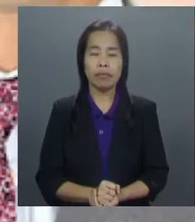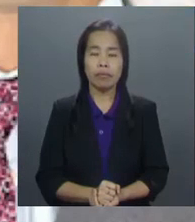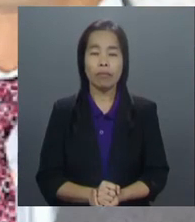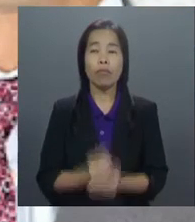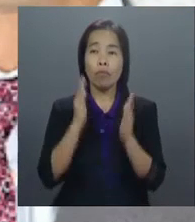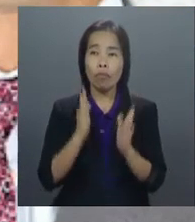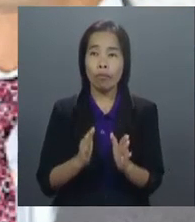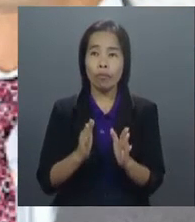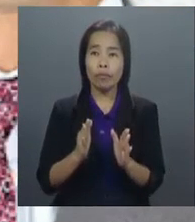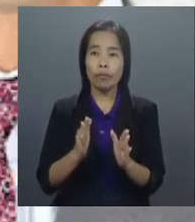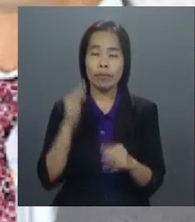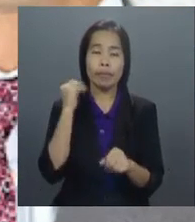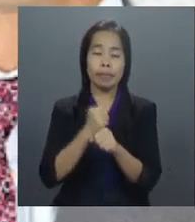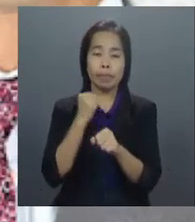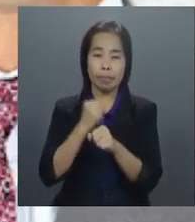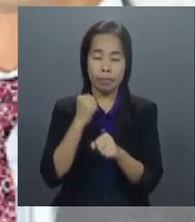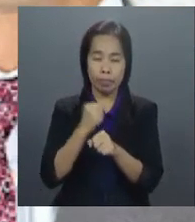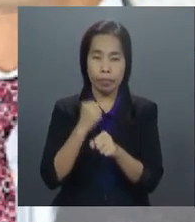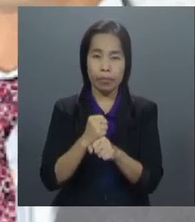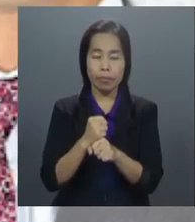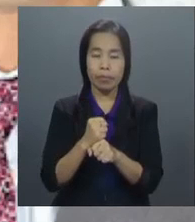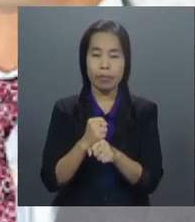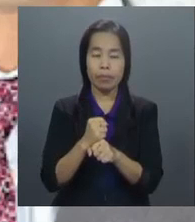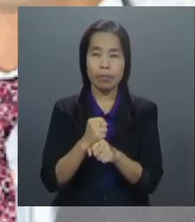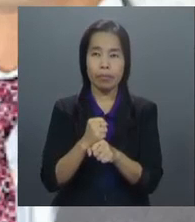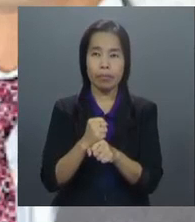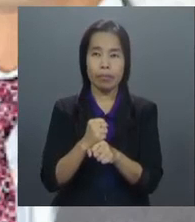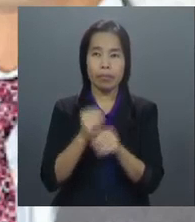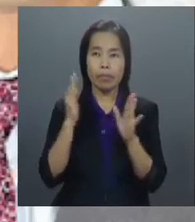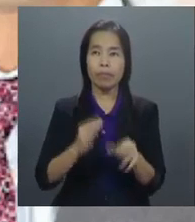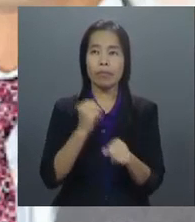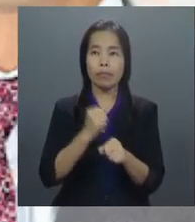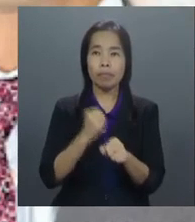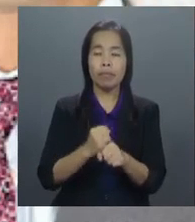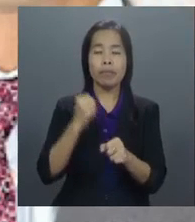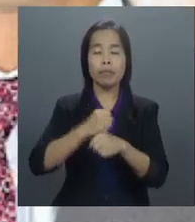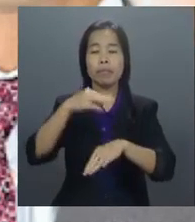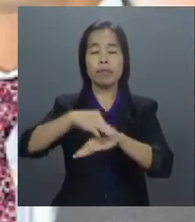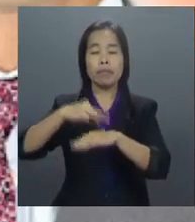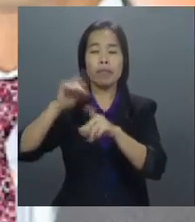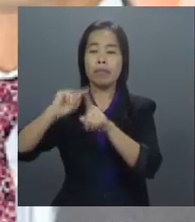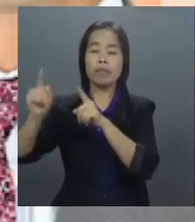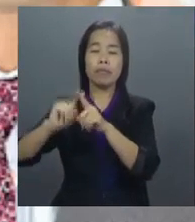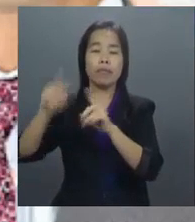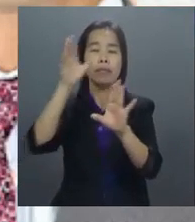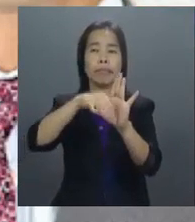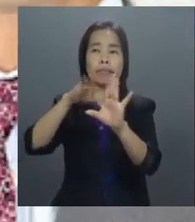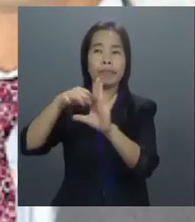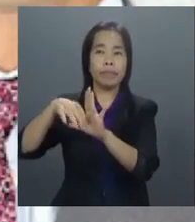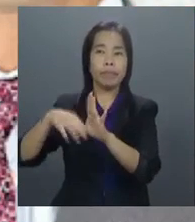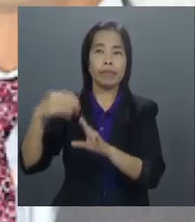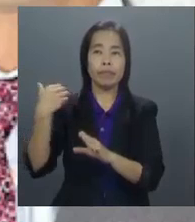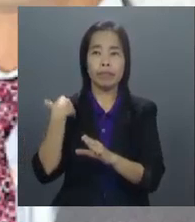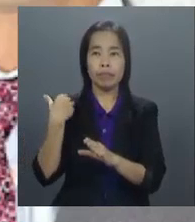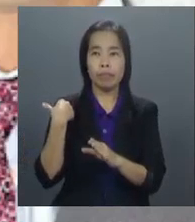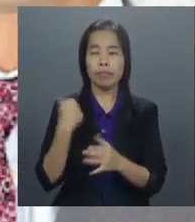ยให้บริการอยู่ธนาคารก็จะกลับไปทำหน้าที่อื่นนะครับหรือเราก็อาจจะต้องยอมรับว่ามีบางคนที่ปรับตัวไม่